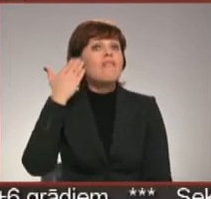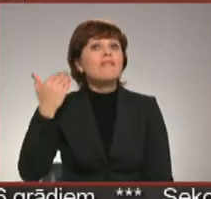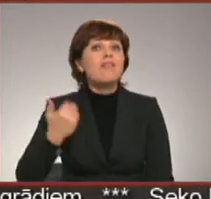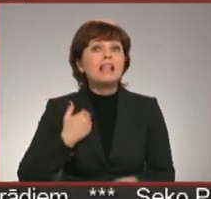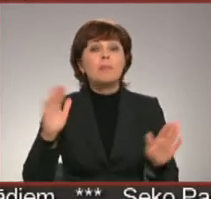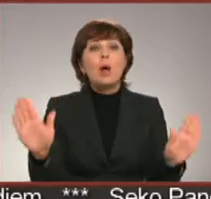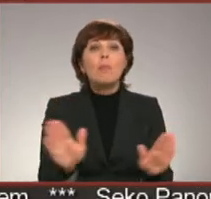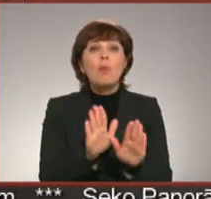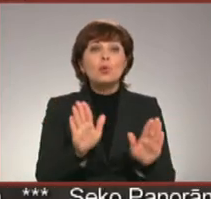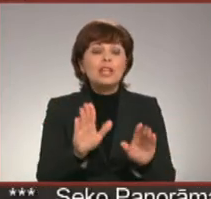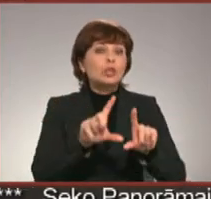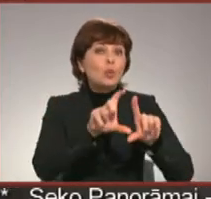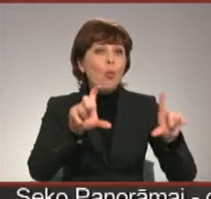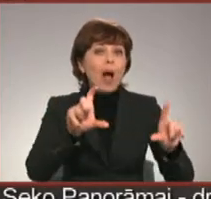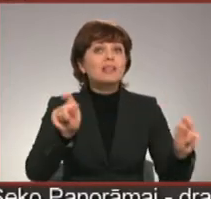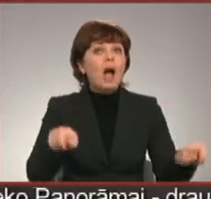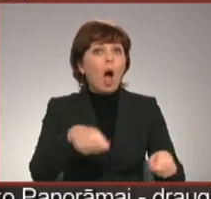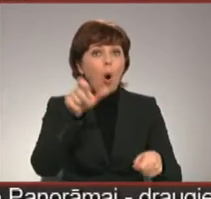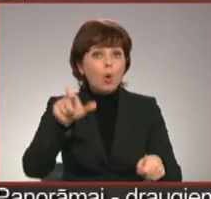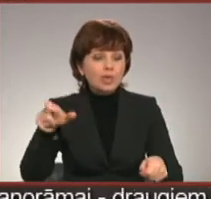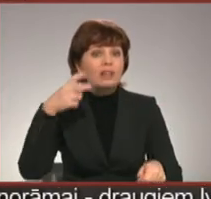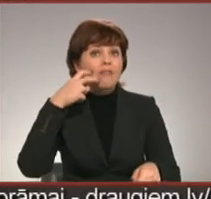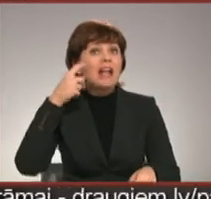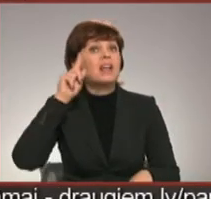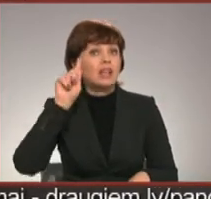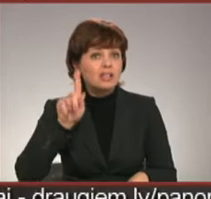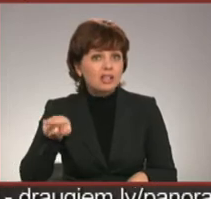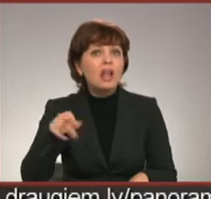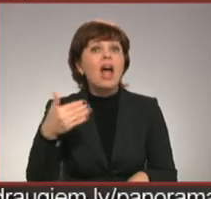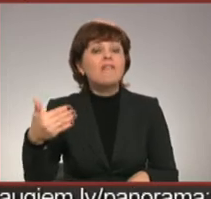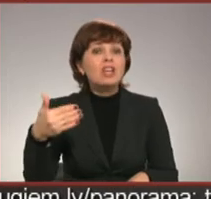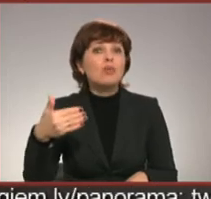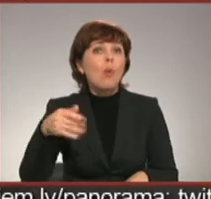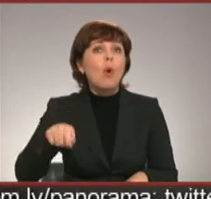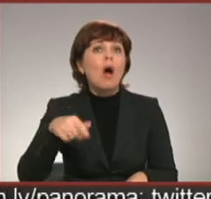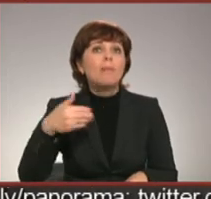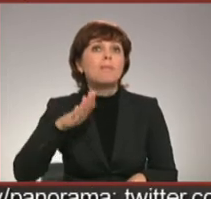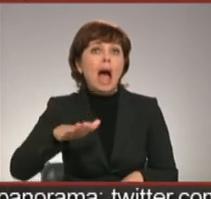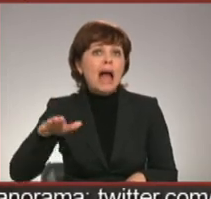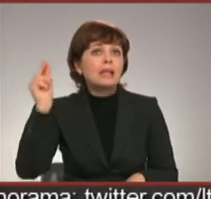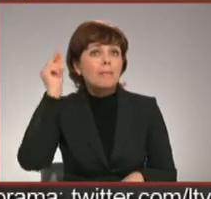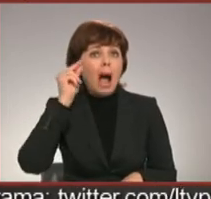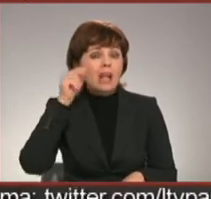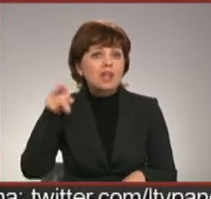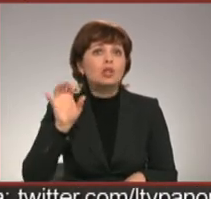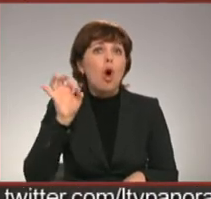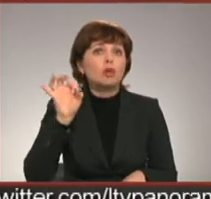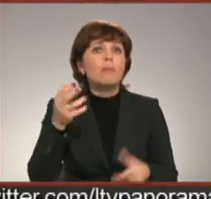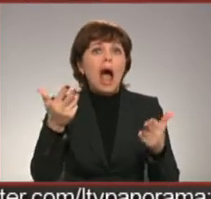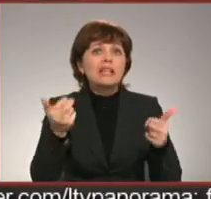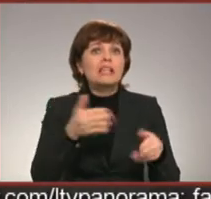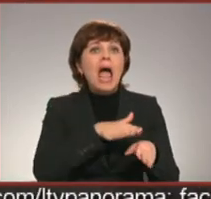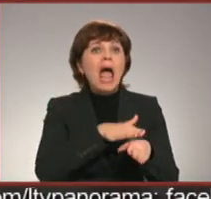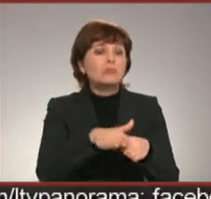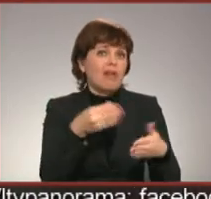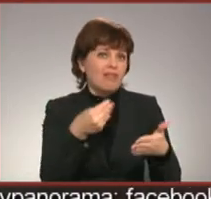Ventspils mūzikas skolas audzēkņu vecāki ir informēti, ka viņu atvests mācās ēkā, kas pērn oktobrī atzīta par eksploatācijai nederīgu. Tikai šonedēļ